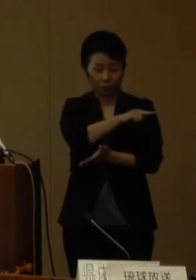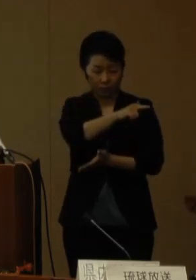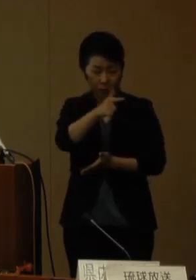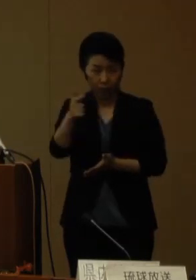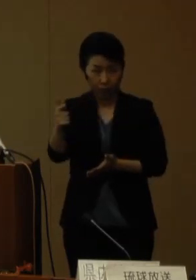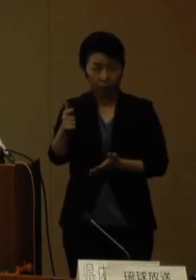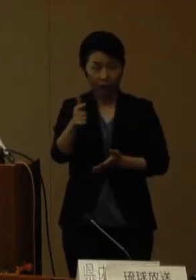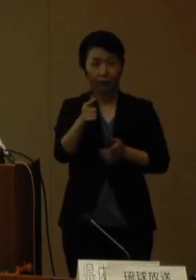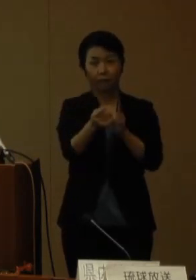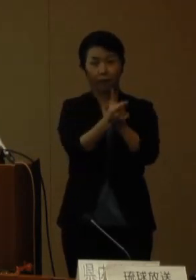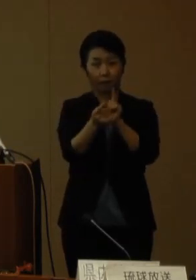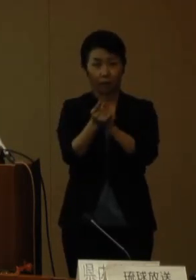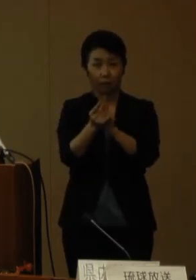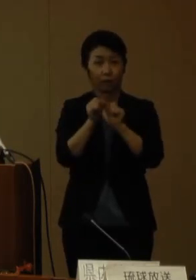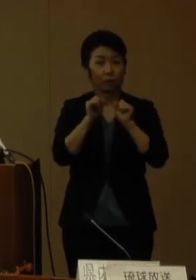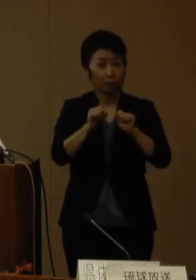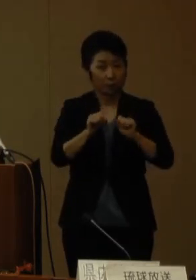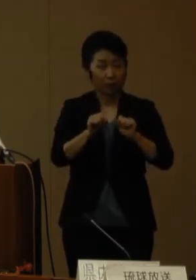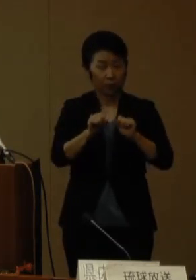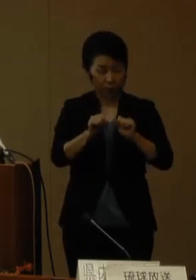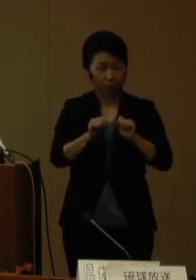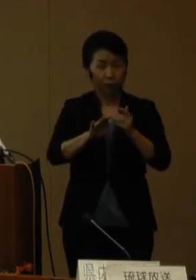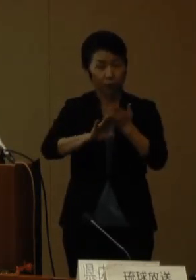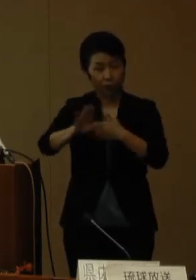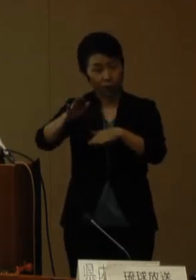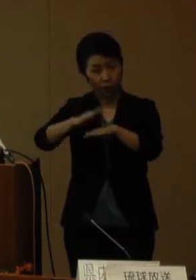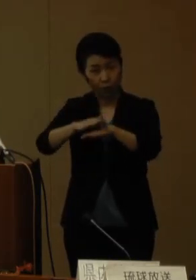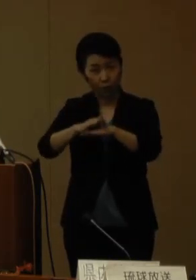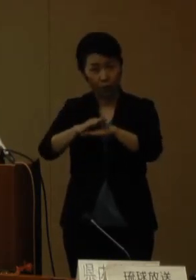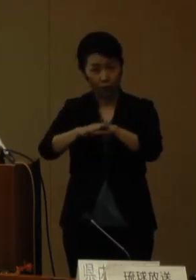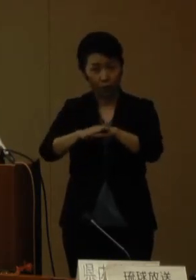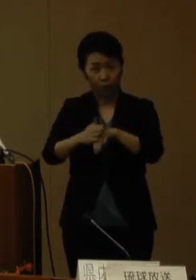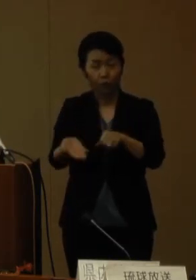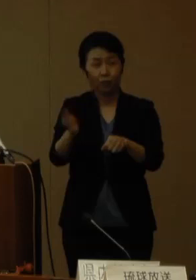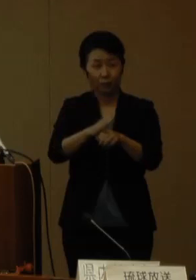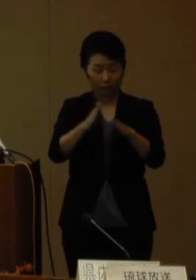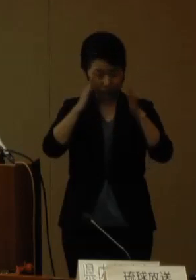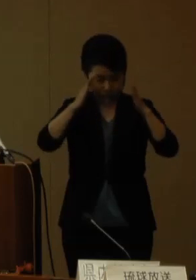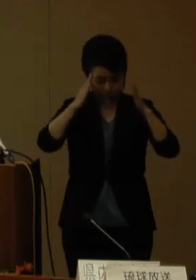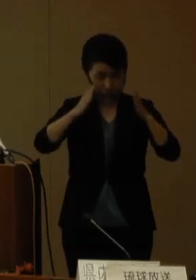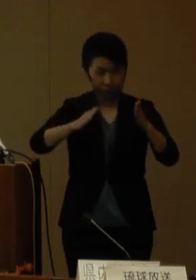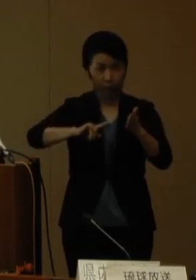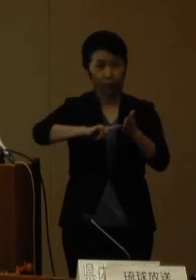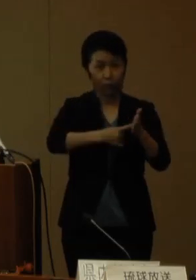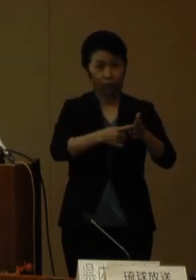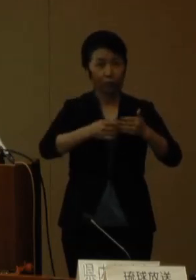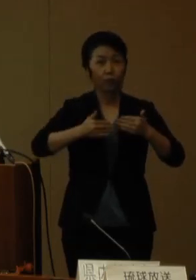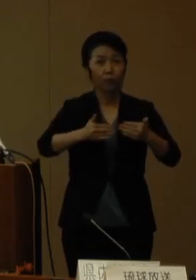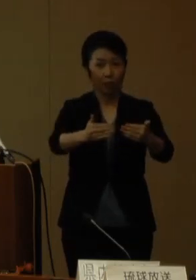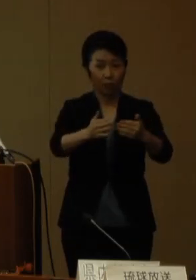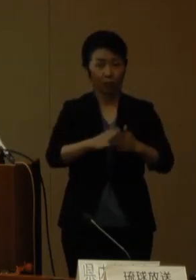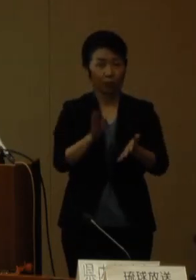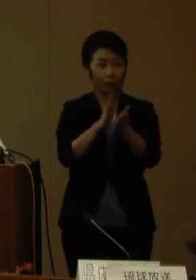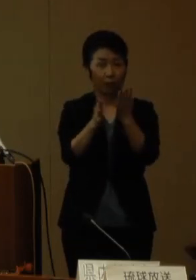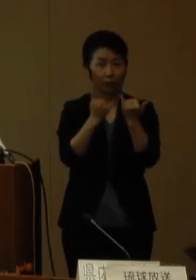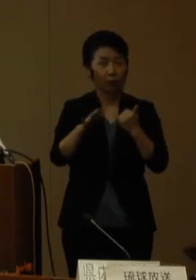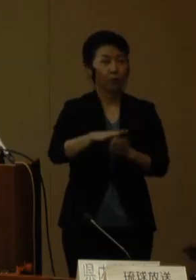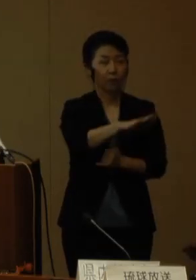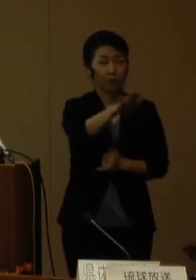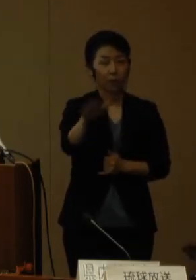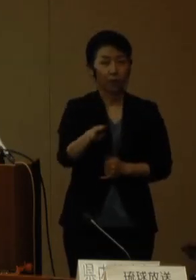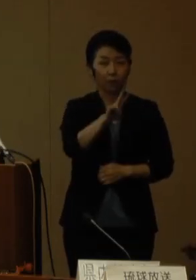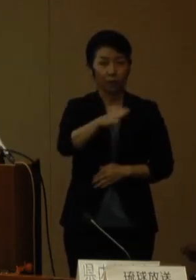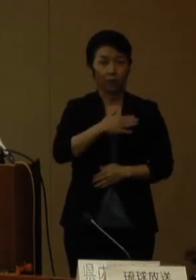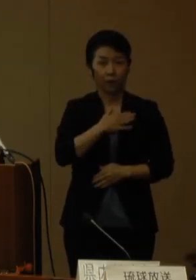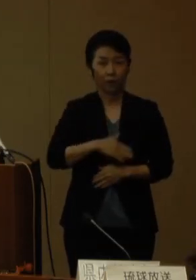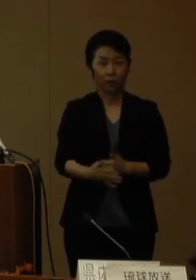に、他の取りうる対応についても全力で取り組んでまいります。県民皆様のご理解とご協力